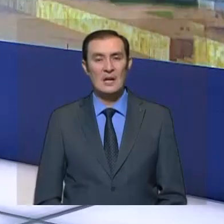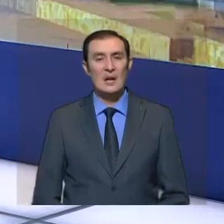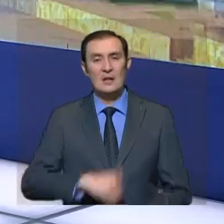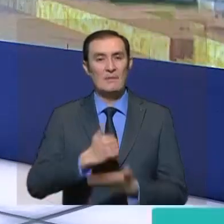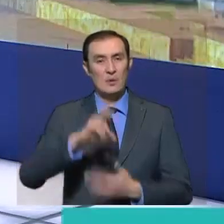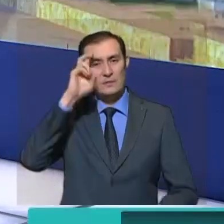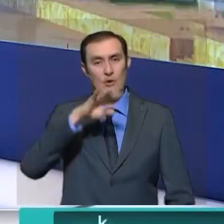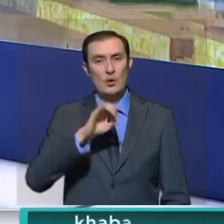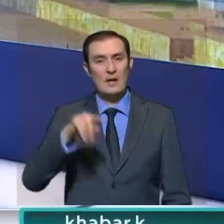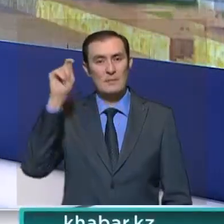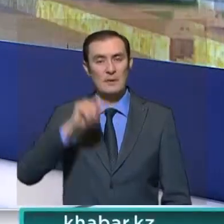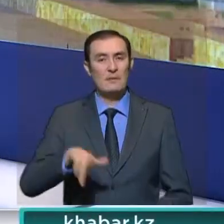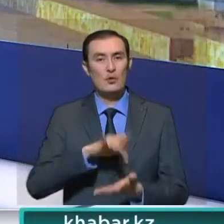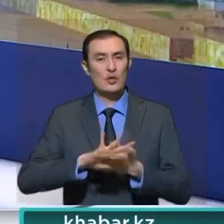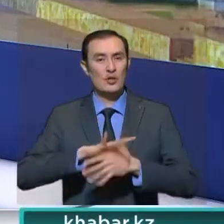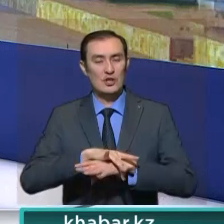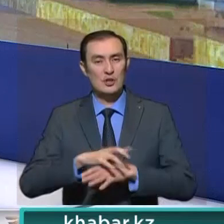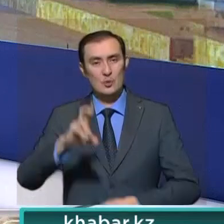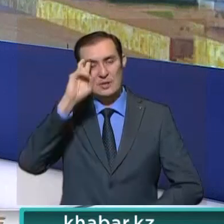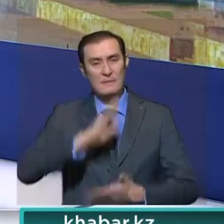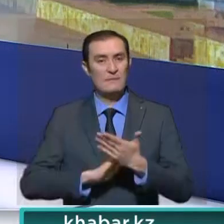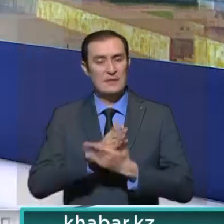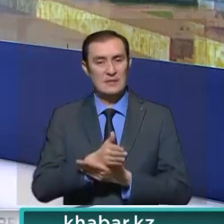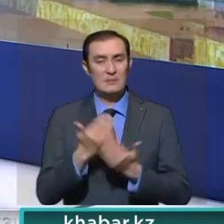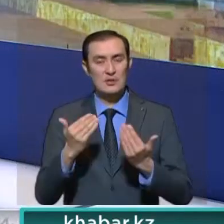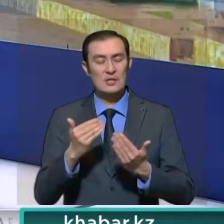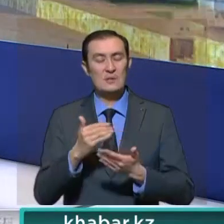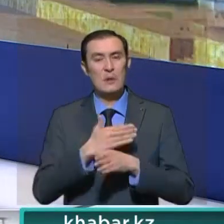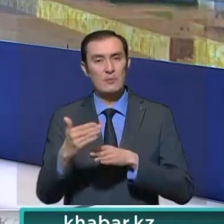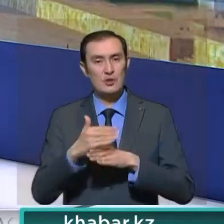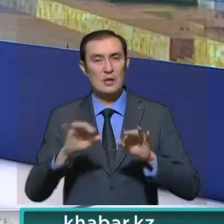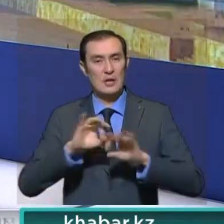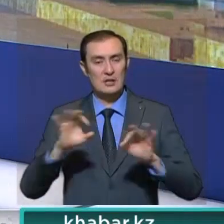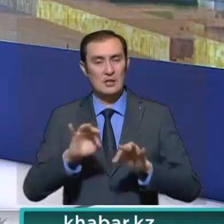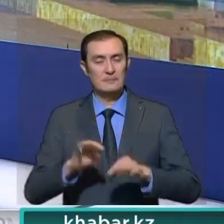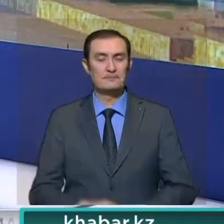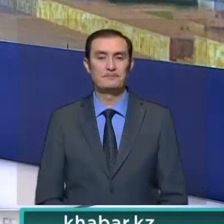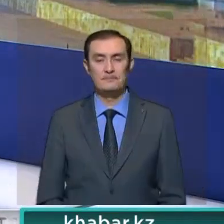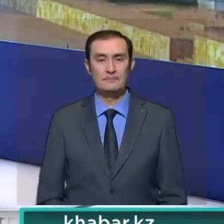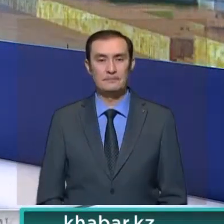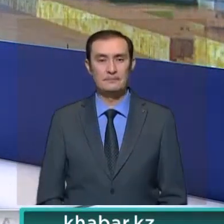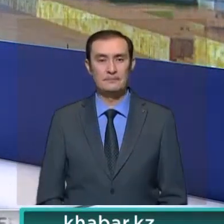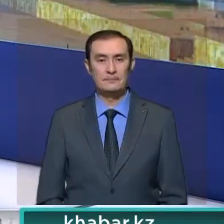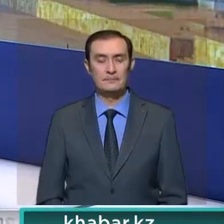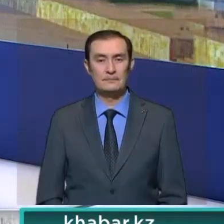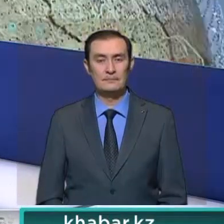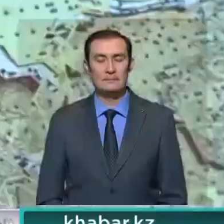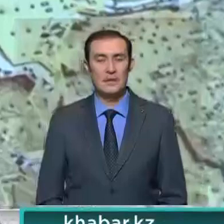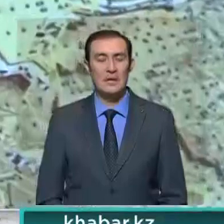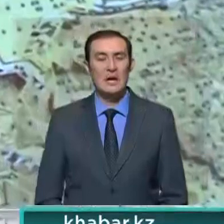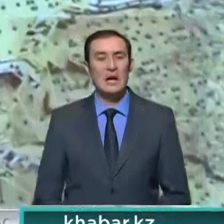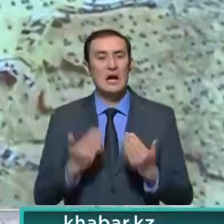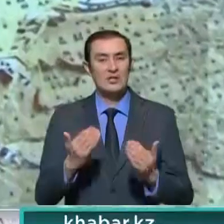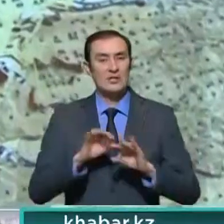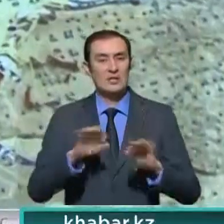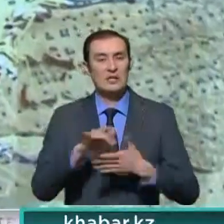мартукаев прибыл в Ташкент с государственным визитом материал готовится сейчас к эфиру и выйдет чуть позже оставайтесь с нами сейчас